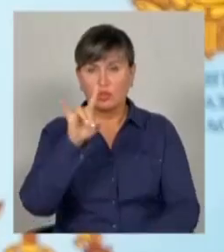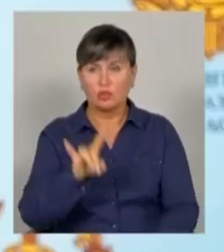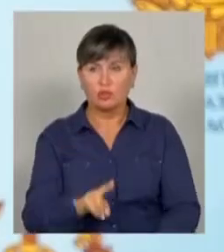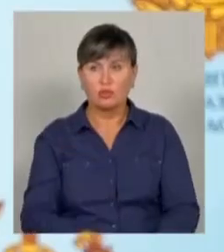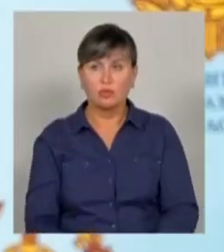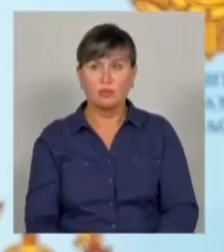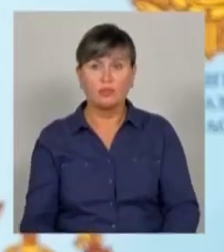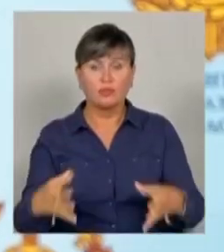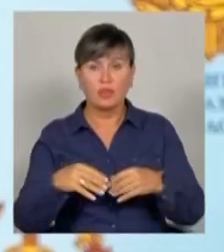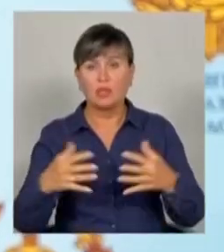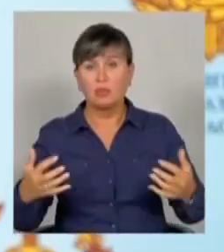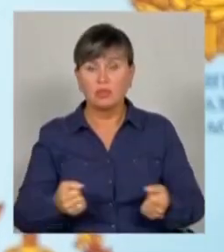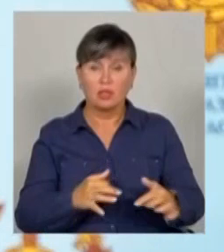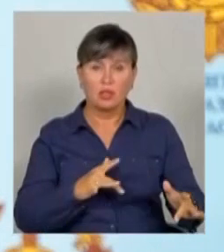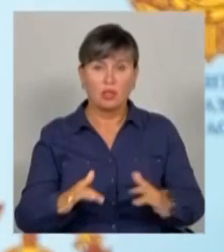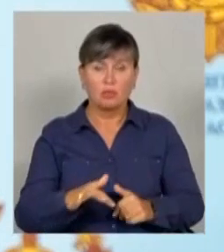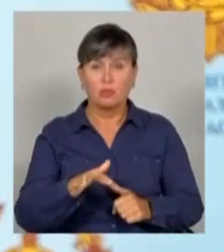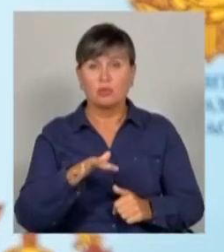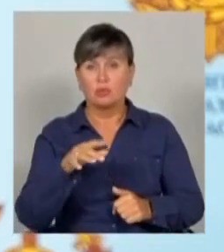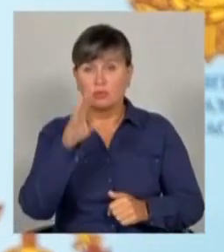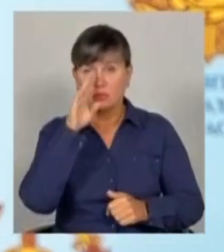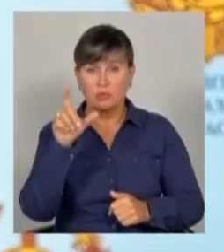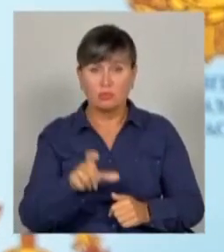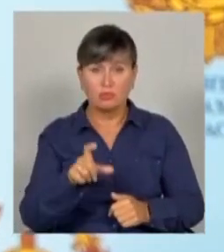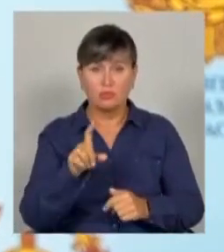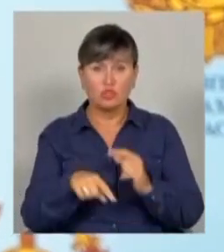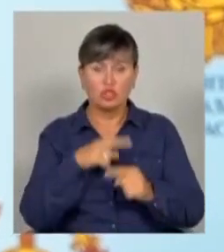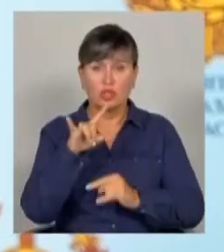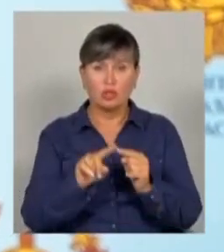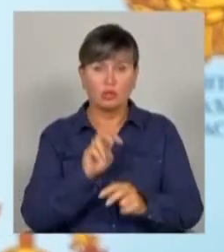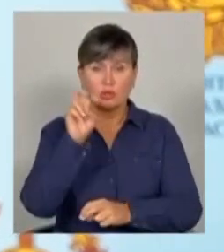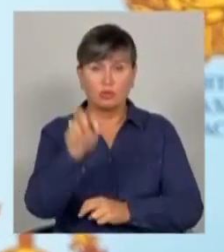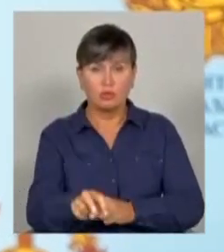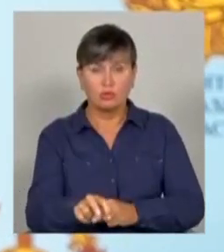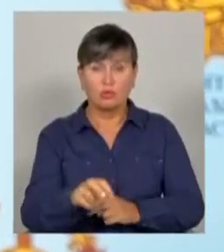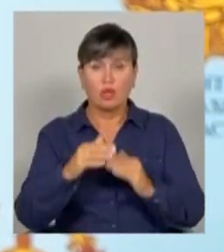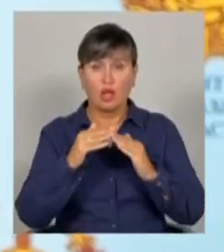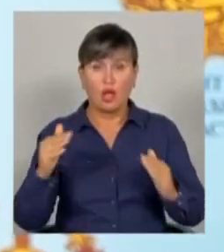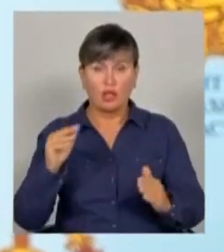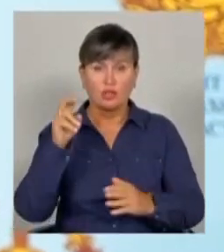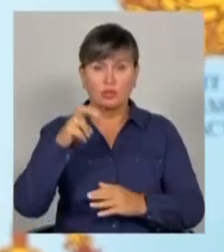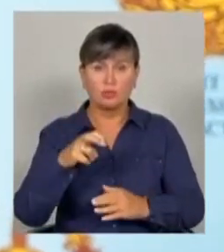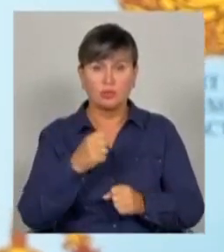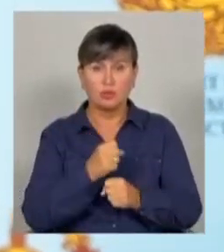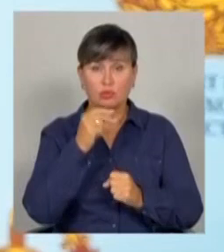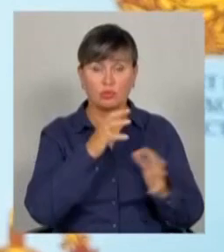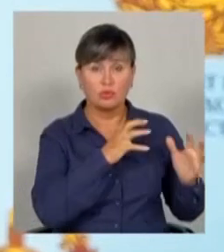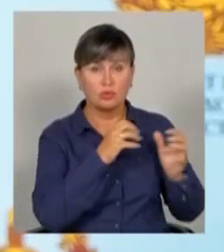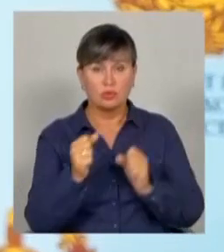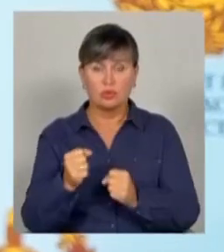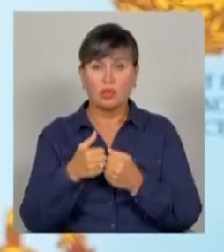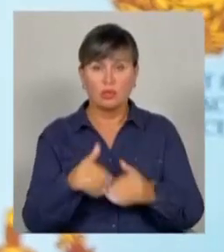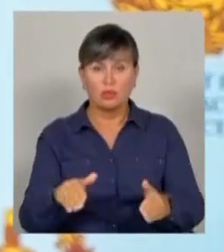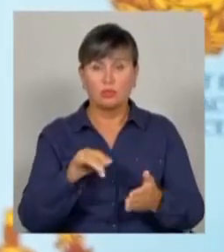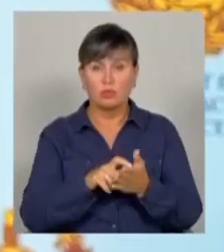В ходе совместной спасательной операции сотрудник ДЧС проник в комнату через окно, закрепившись на крыше общежития. Повалил мужчину и открыл дверь, после